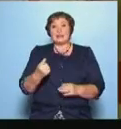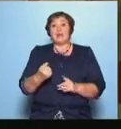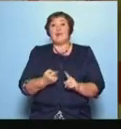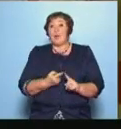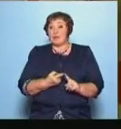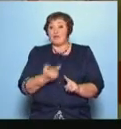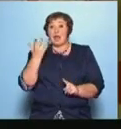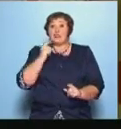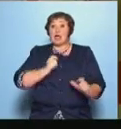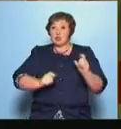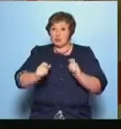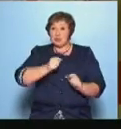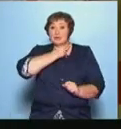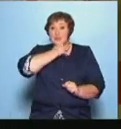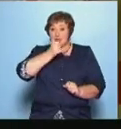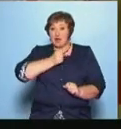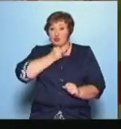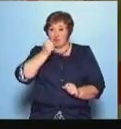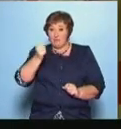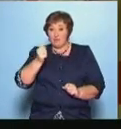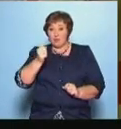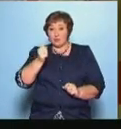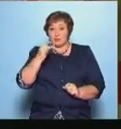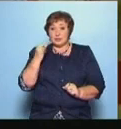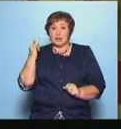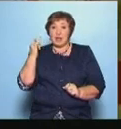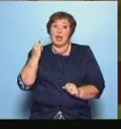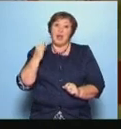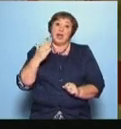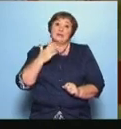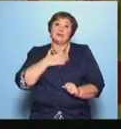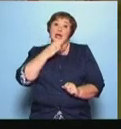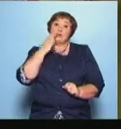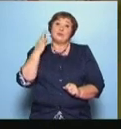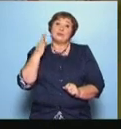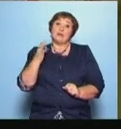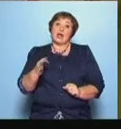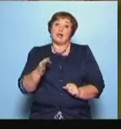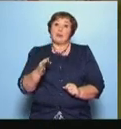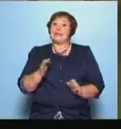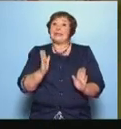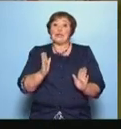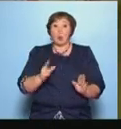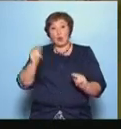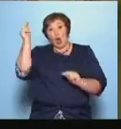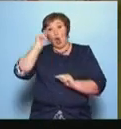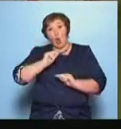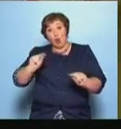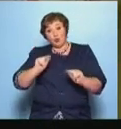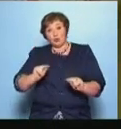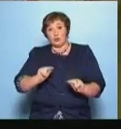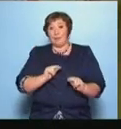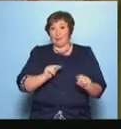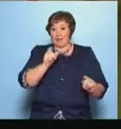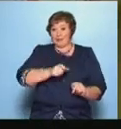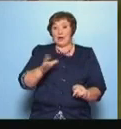когда студенты старше по возрасту, ну это сразу, можно сказать, большой опыт. Не только преподаватели его учат, но и также